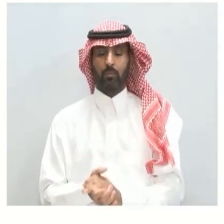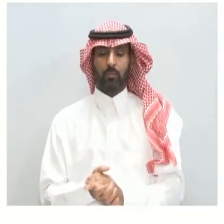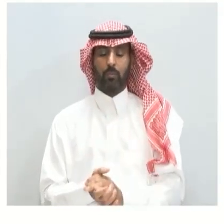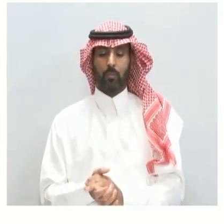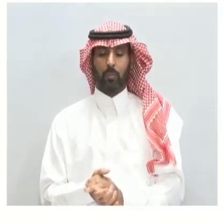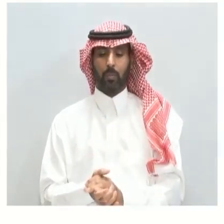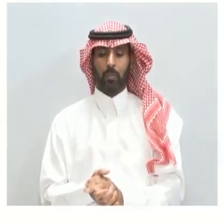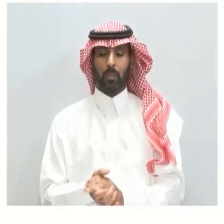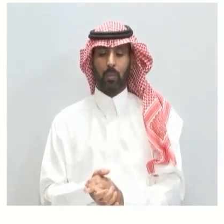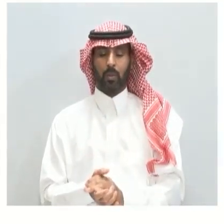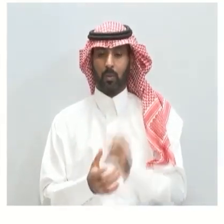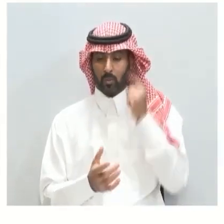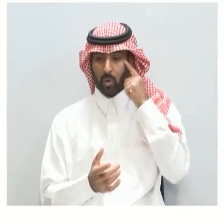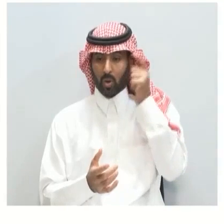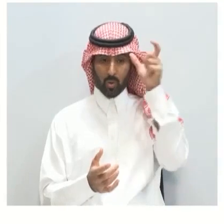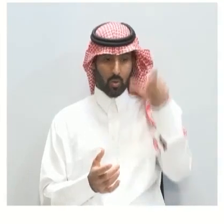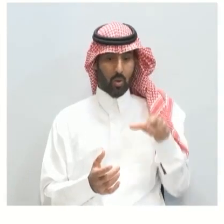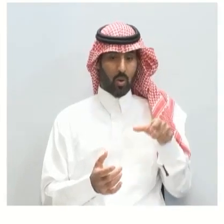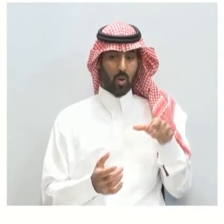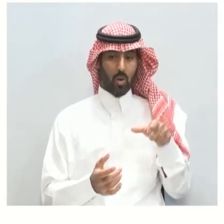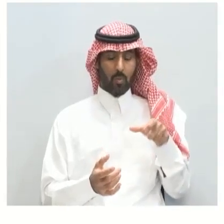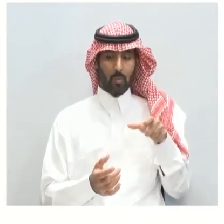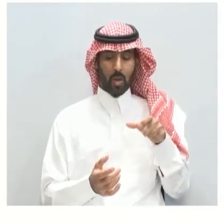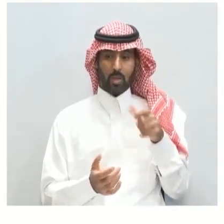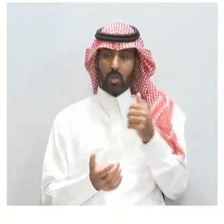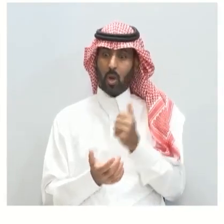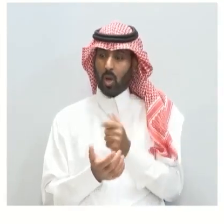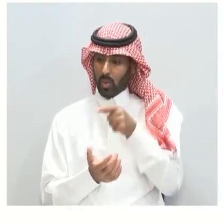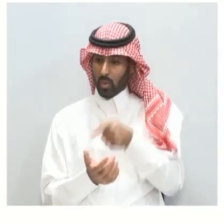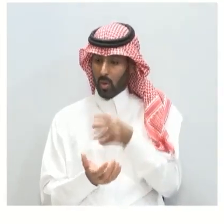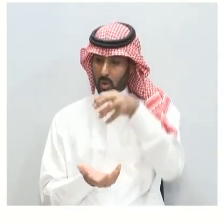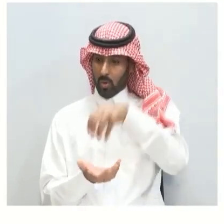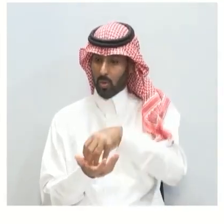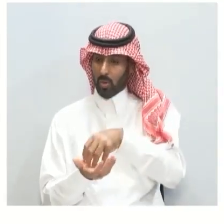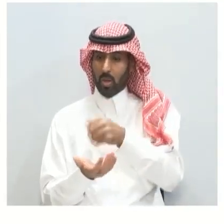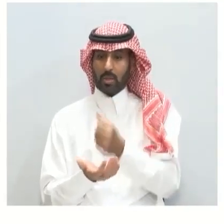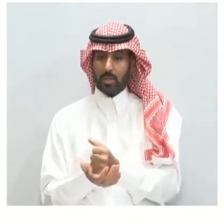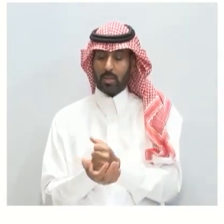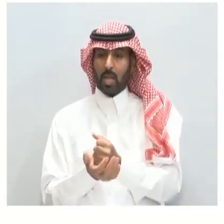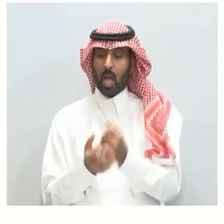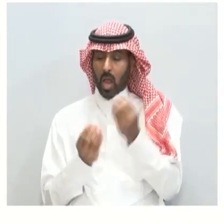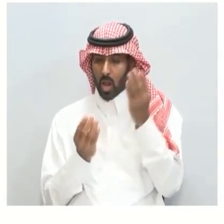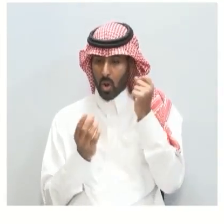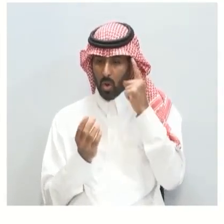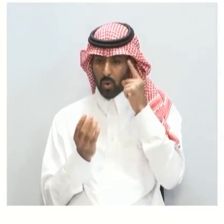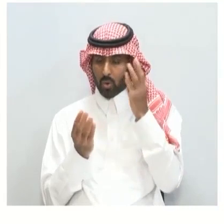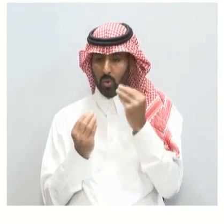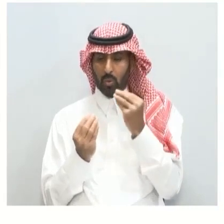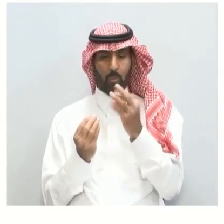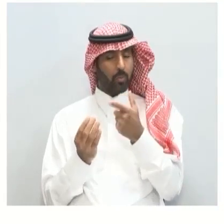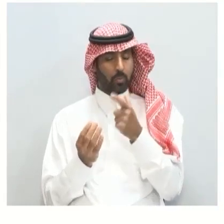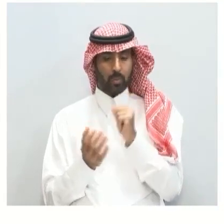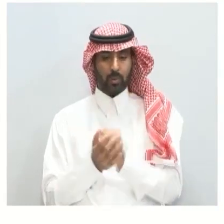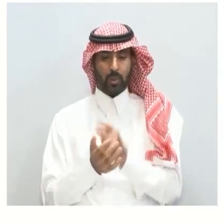كذلكم من العلماء الذين اصلوا لعلومه العلماء الذين اصلوا لعلومه ماذا كل ذلك ما زال